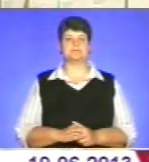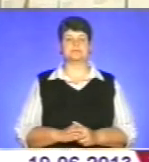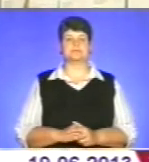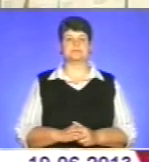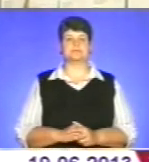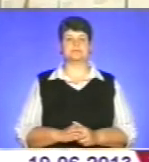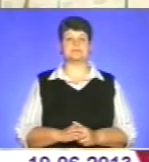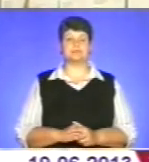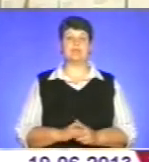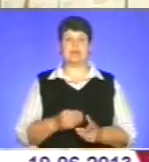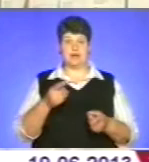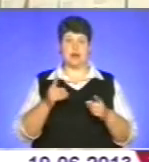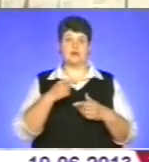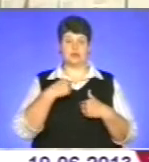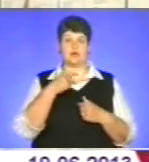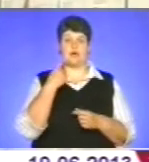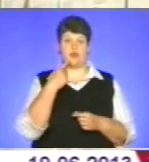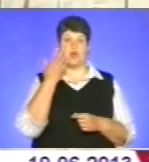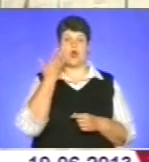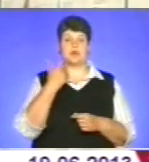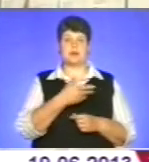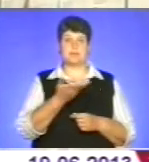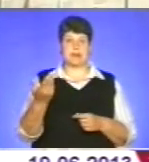Реально, я кажу, ми ж коли перевіряємо